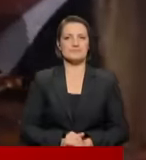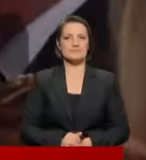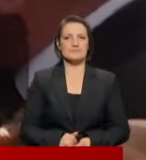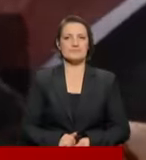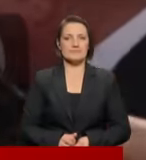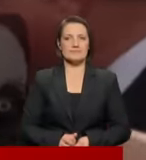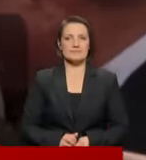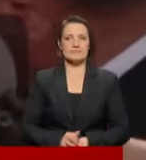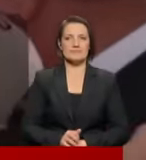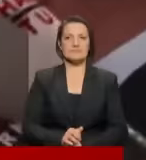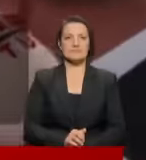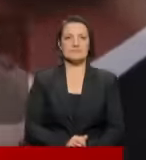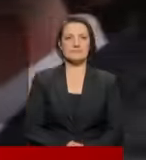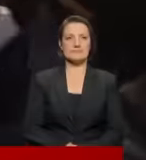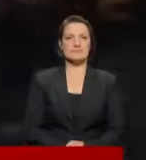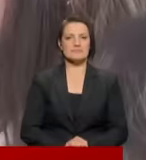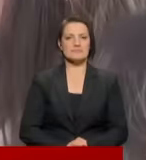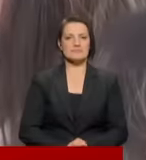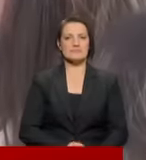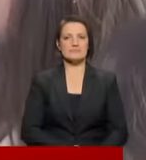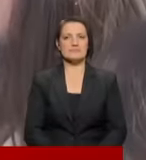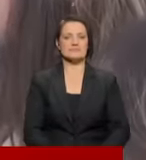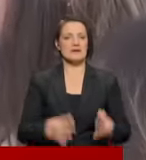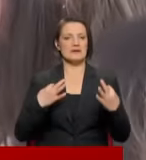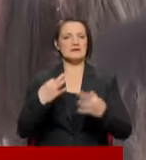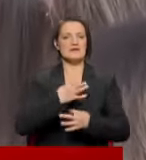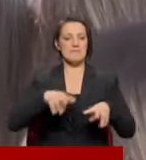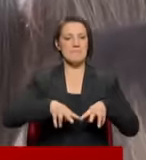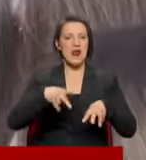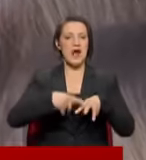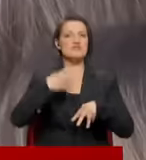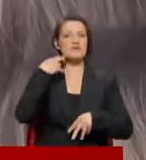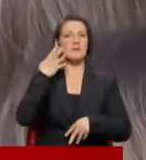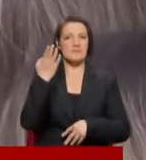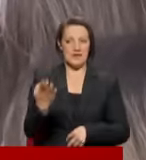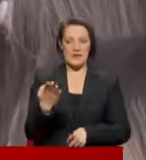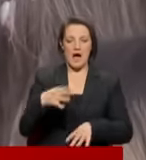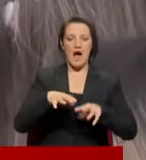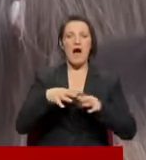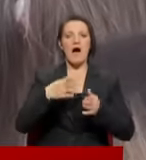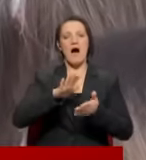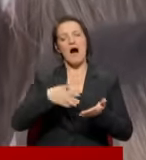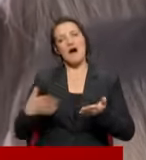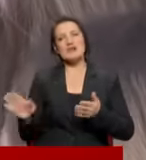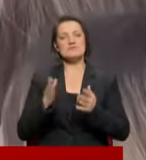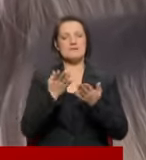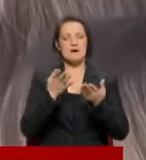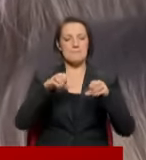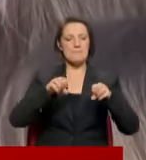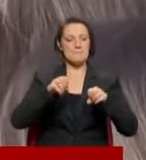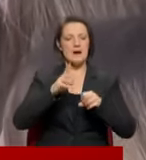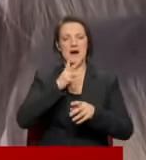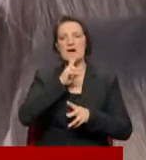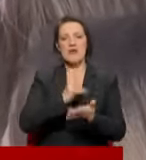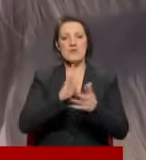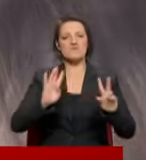Merhaba. Görüşmek üzere, iftara gidiyorum. Sayın Meral Akşener hanımefendinin ayrışma kararından vazgeçerek partinin